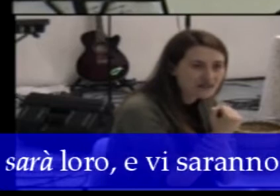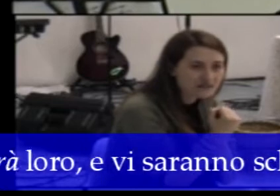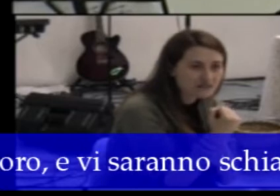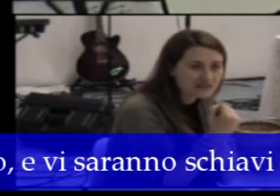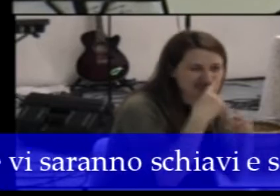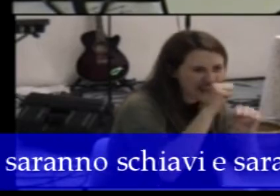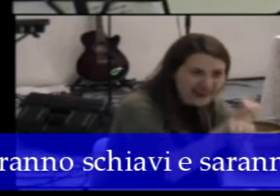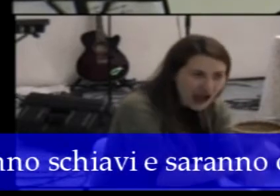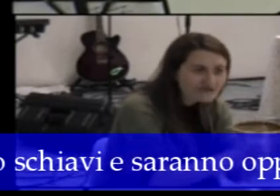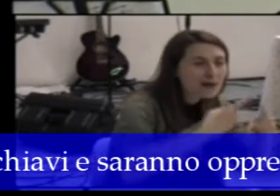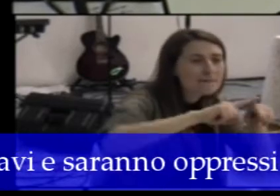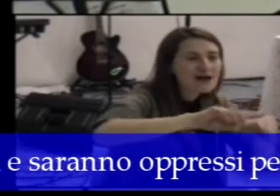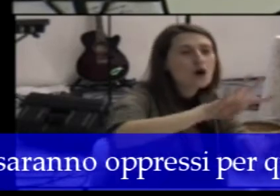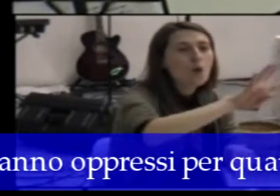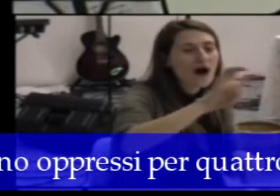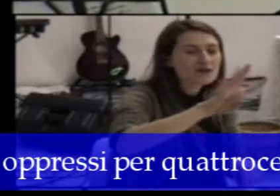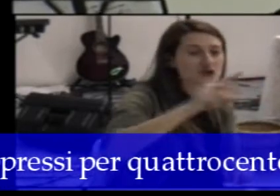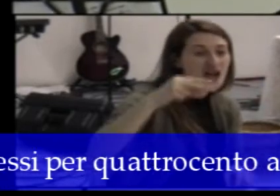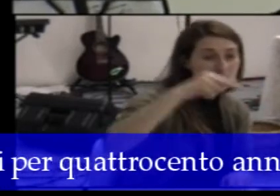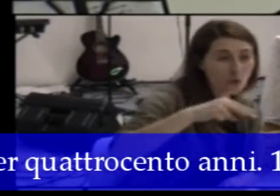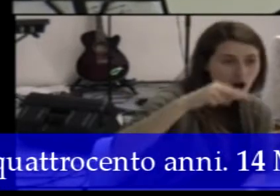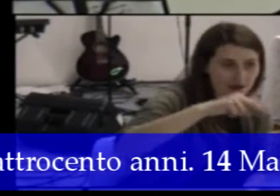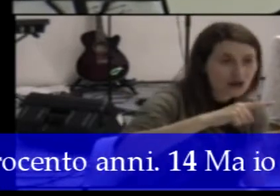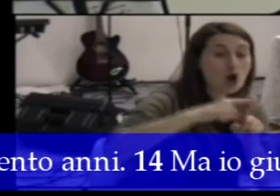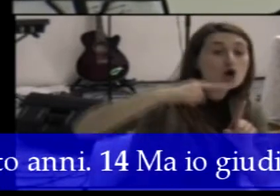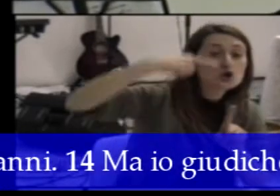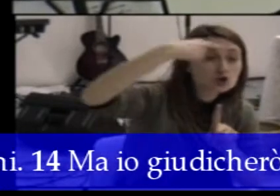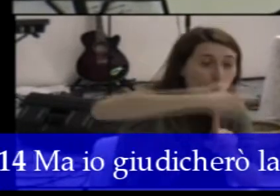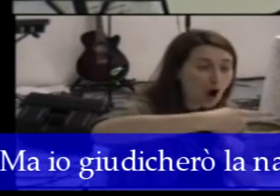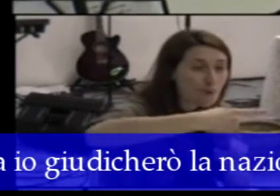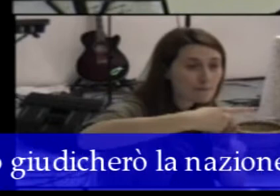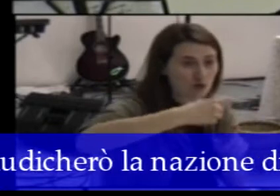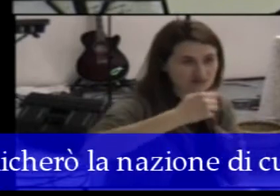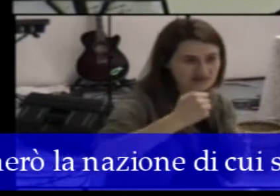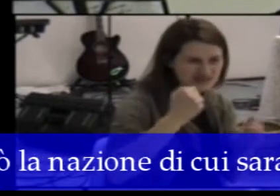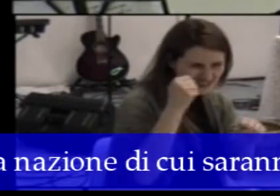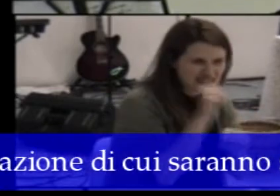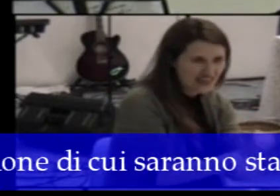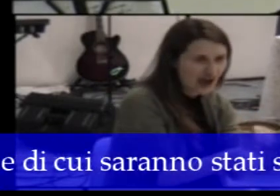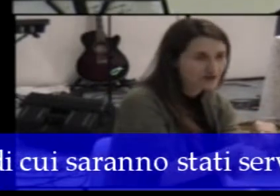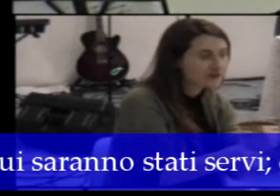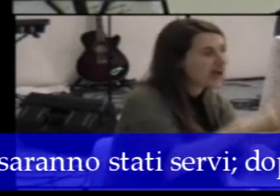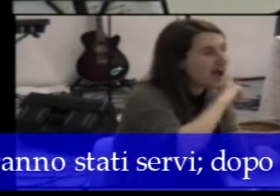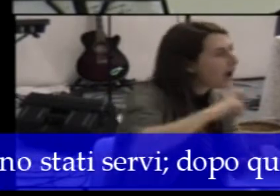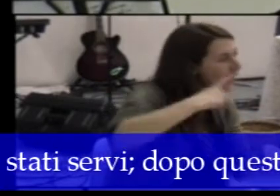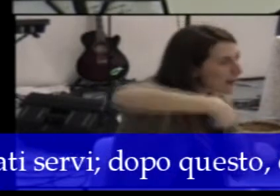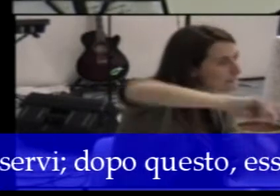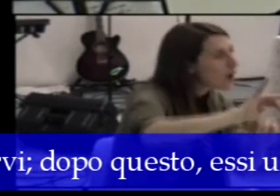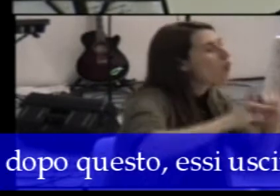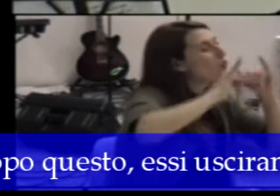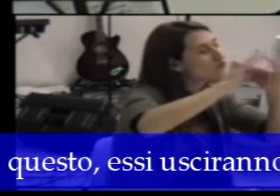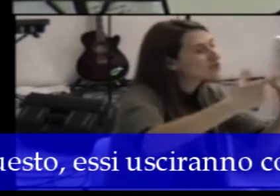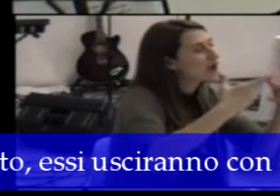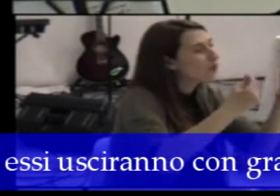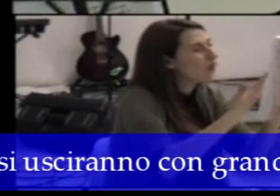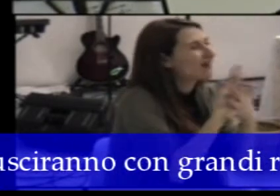io giudicherò la nazione di cui saranno stati servi. Dopo questo, essi usciranno con grandi ricchezze. Quanto a te, te ne andrai in pace